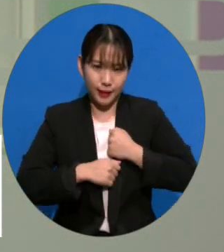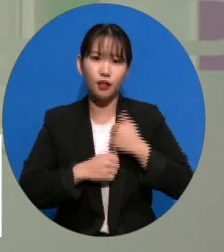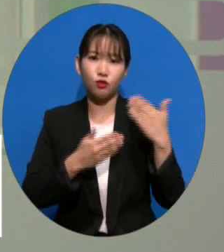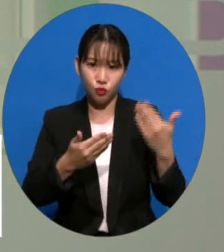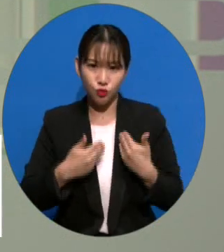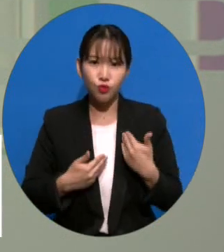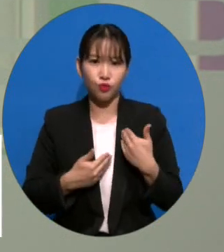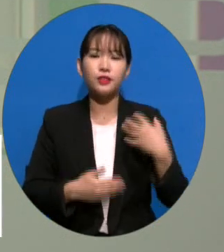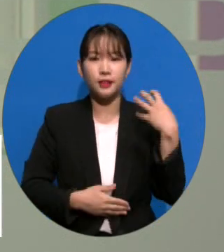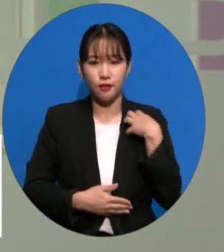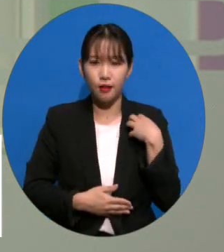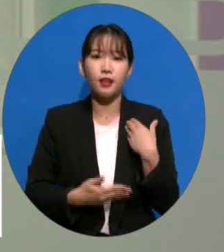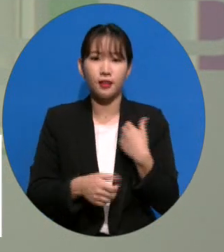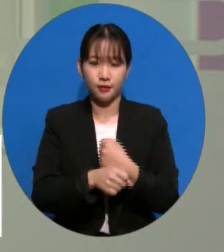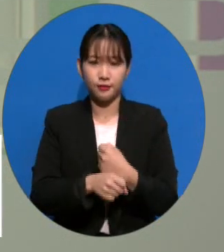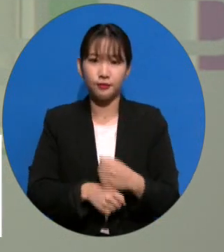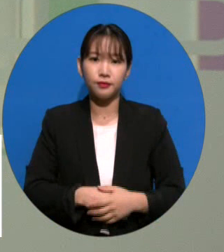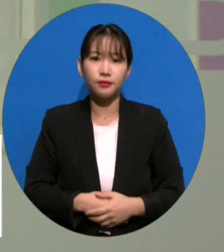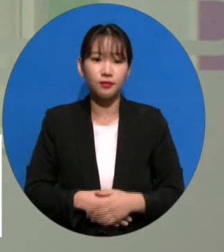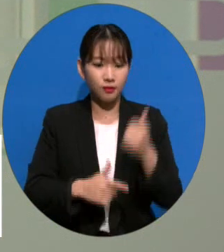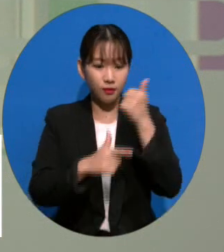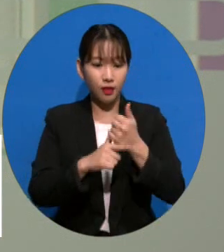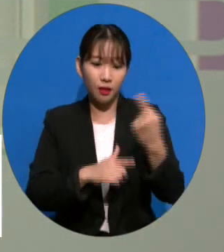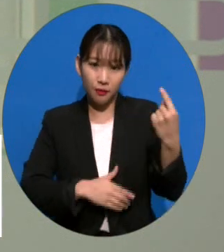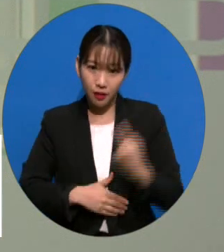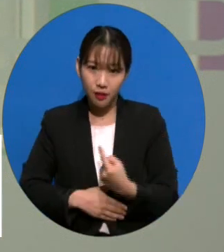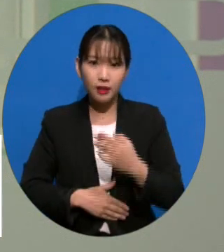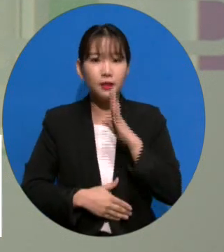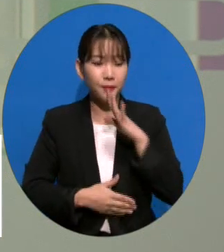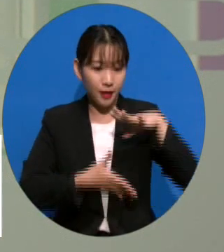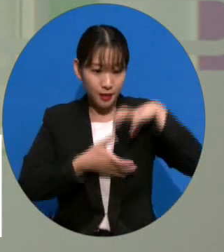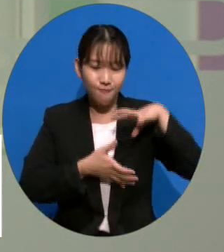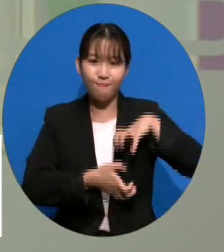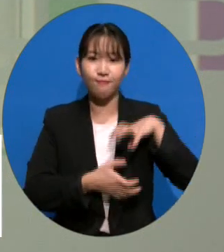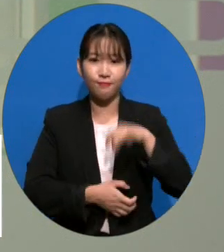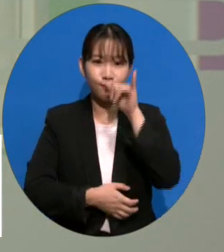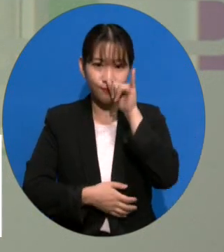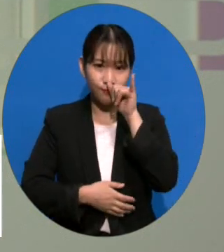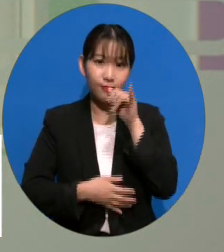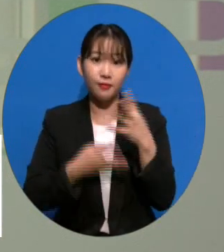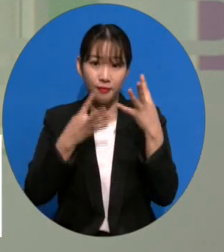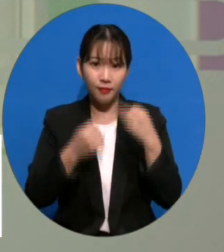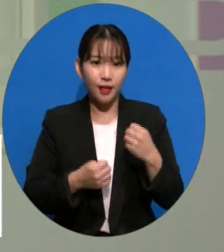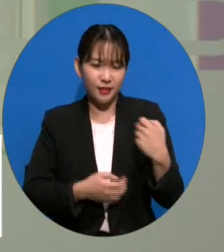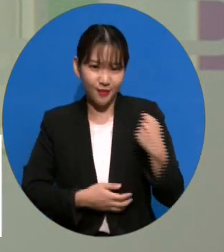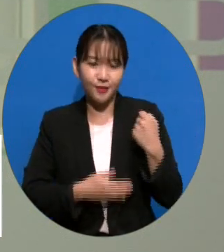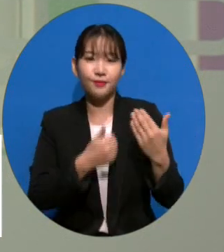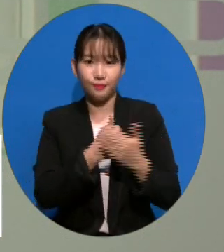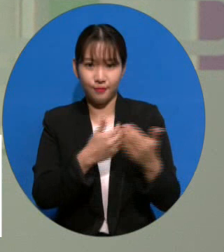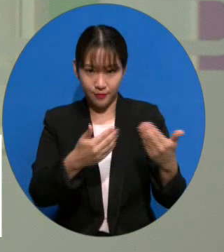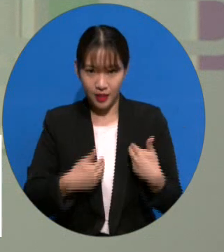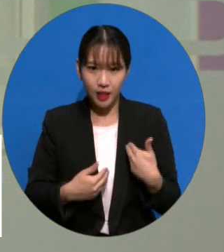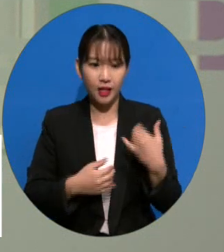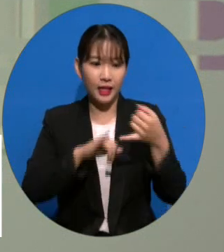그 보루의 역할을 해주셨고요. 이 호남에 오면 정말 심장이 뜁니다. 많은 용기를 얻습니다.